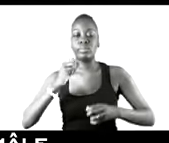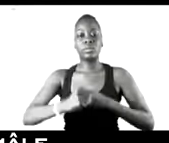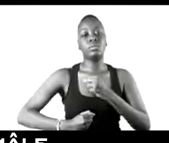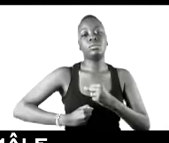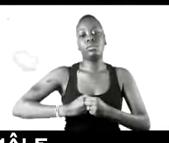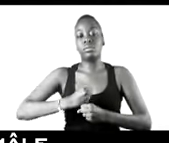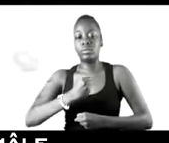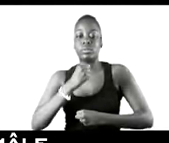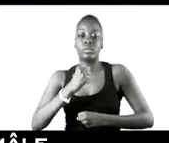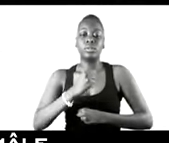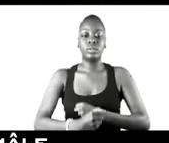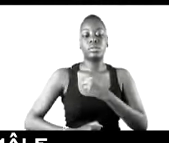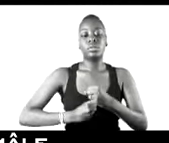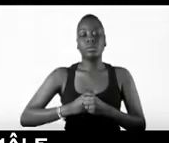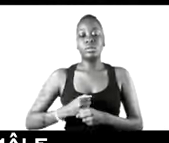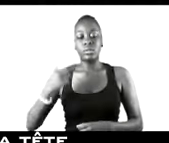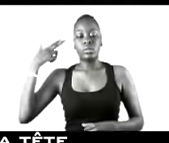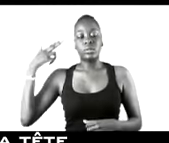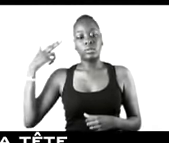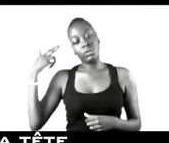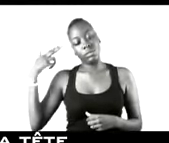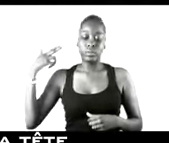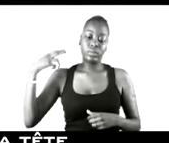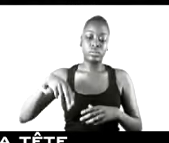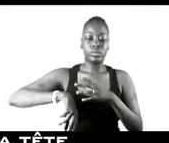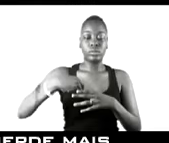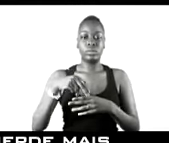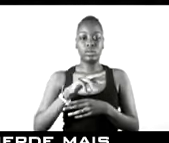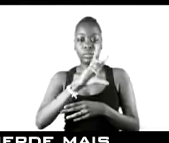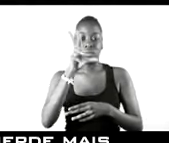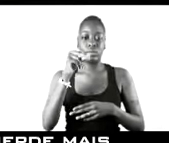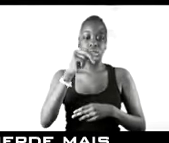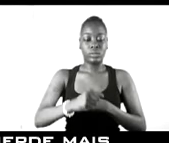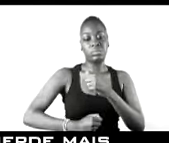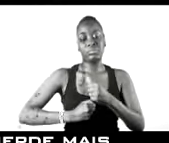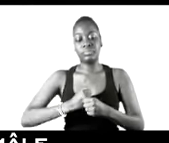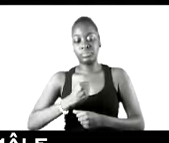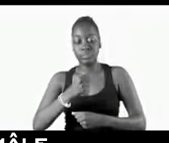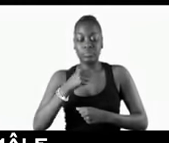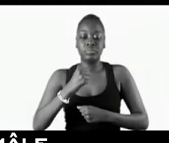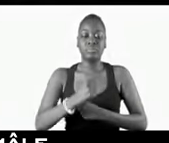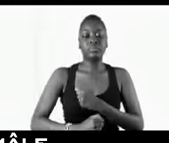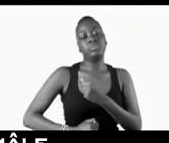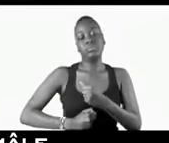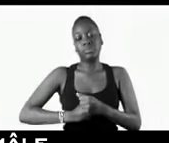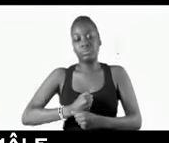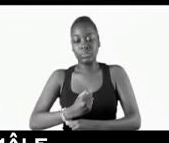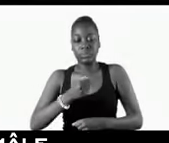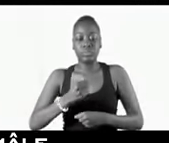l'alcoolone, mais ça fait ma haine. Un flingue sur la tête, je suis sorti de la merde, mais ça fait